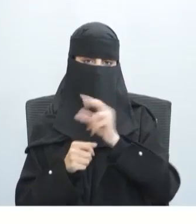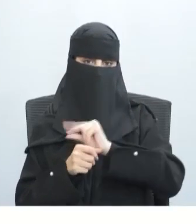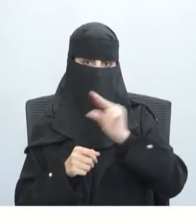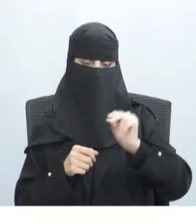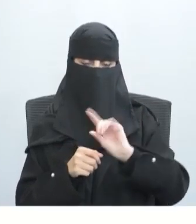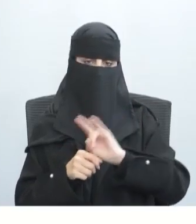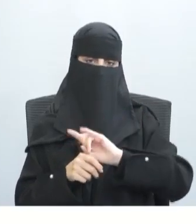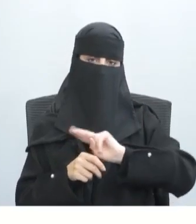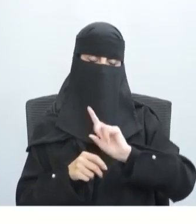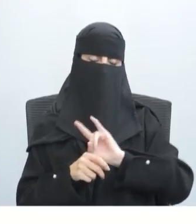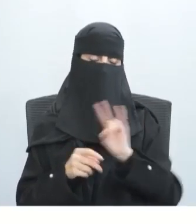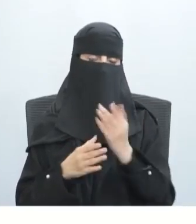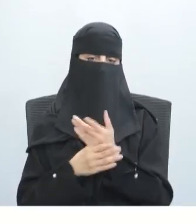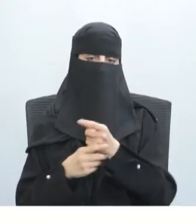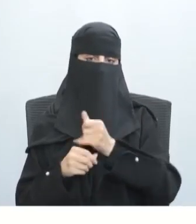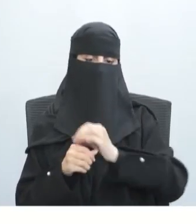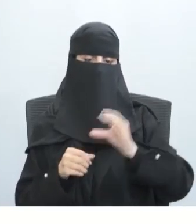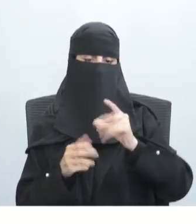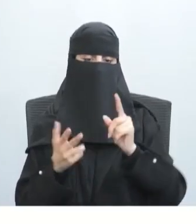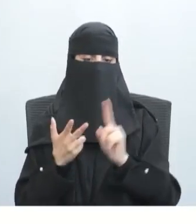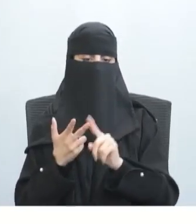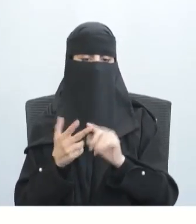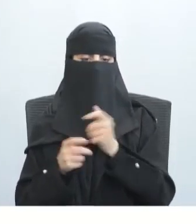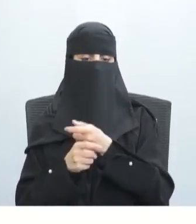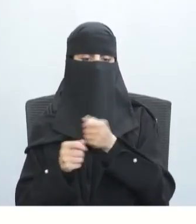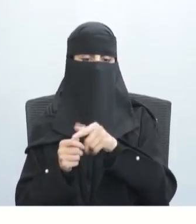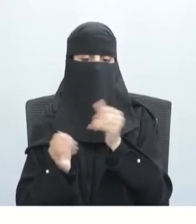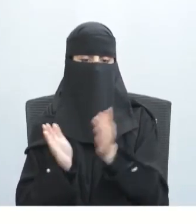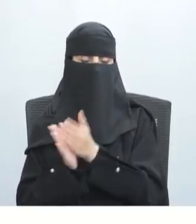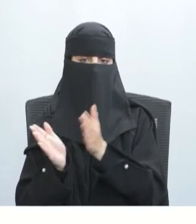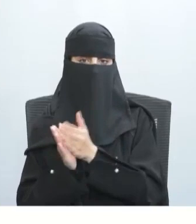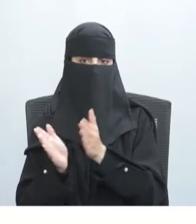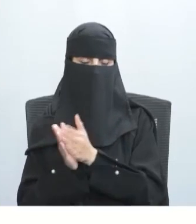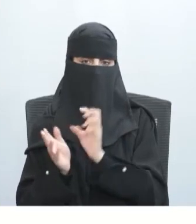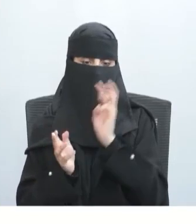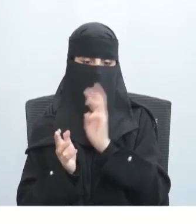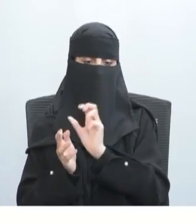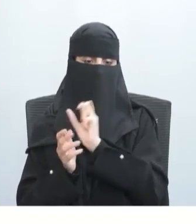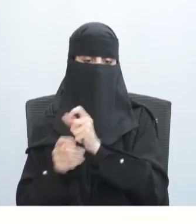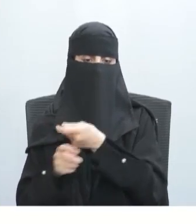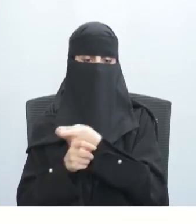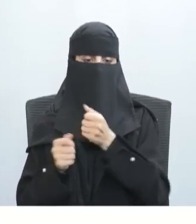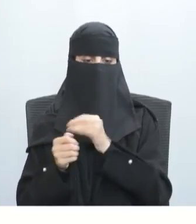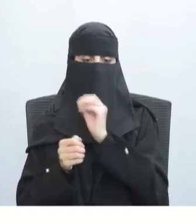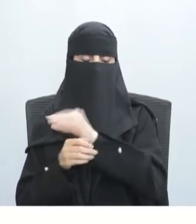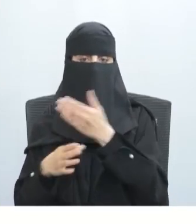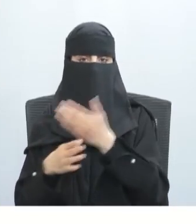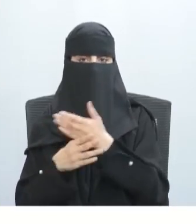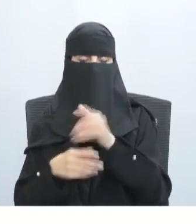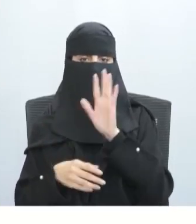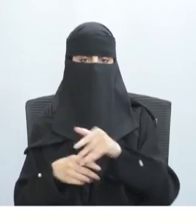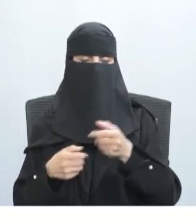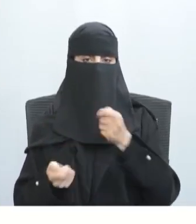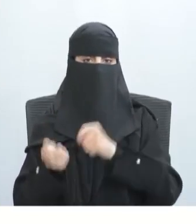المستقبليه ايضا ادخار شركه مال مبلغ من المال بهدف استبدال المعدات او الالات في المستقبل فمثلا تفكر شركه لديها